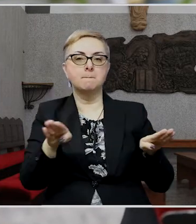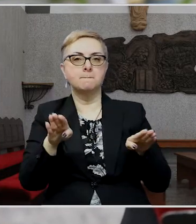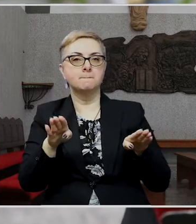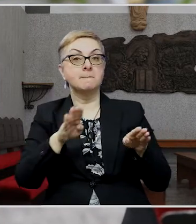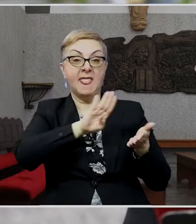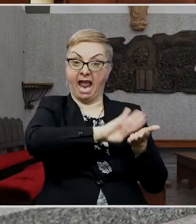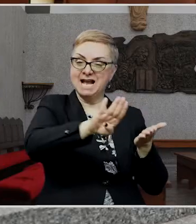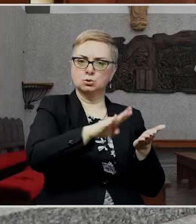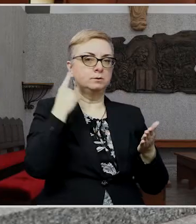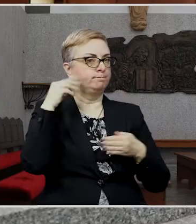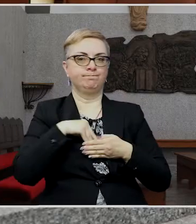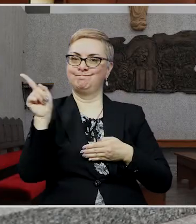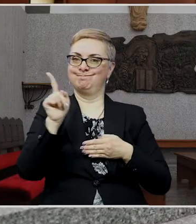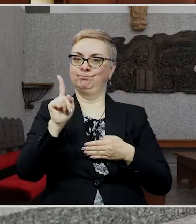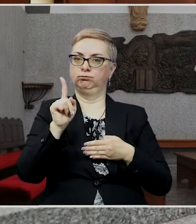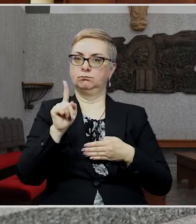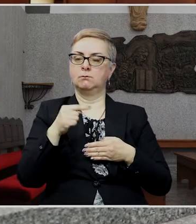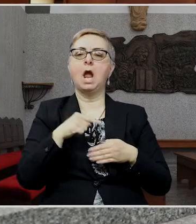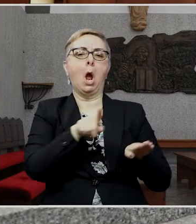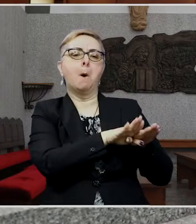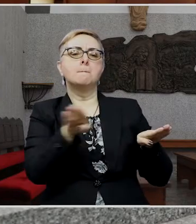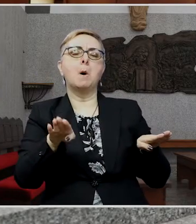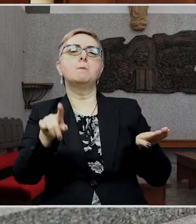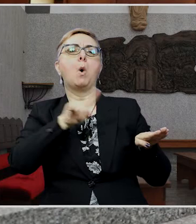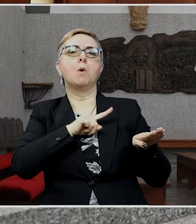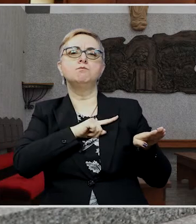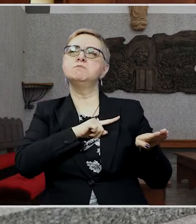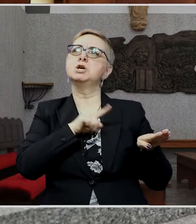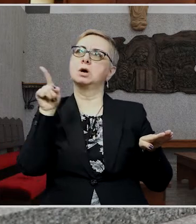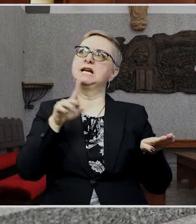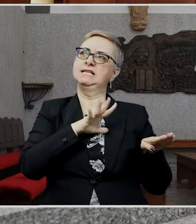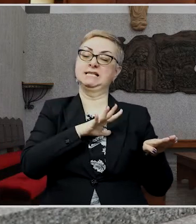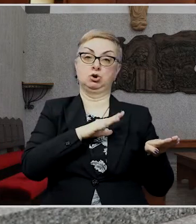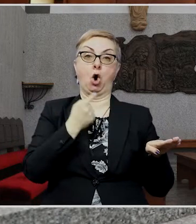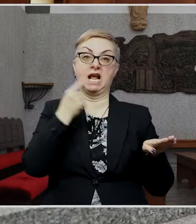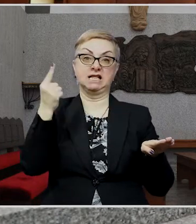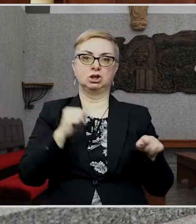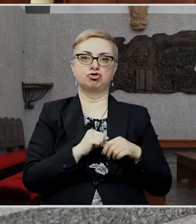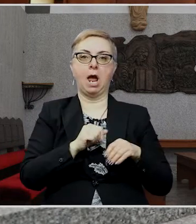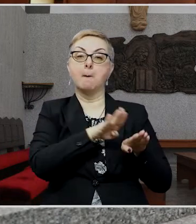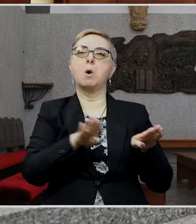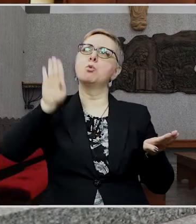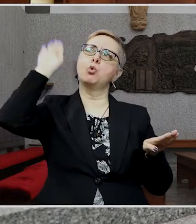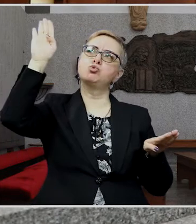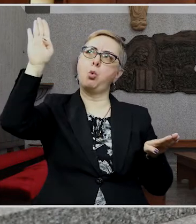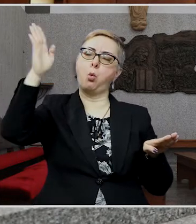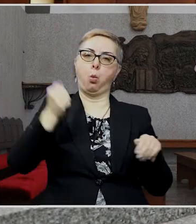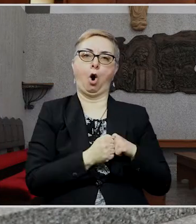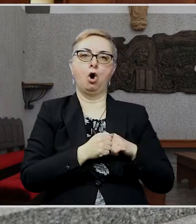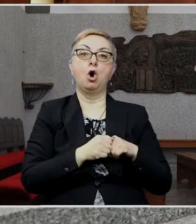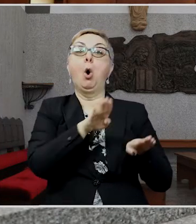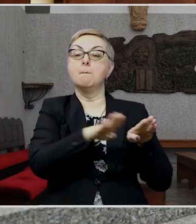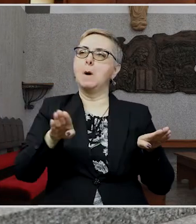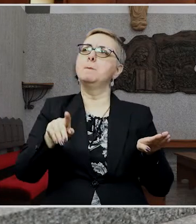gente e il mio popolo di dal signore e il tuo popolo eco è il